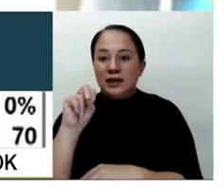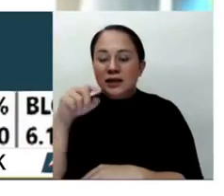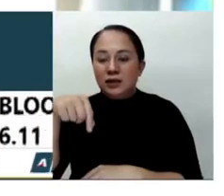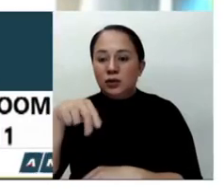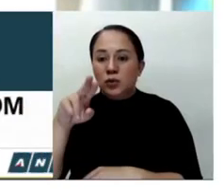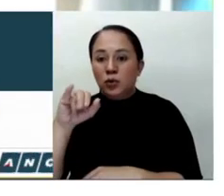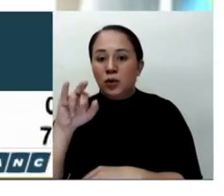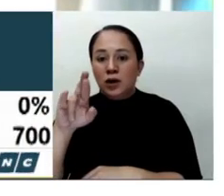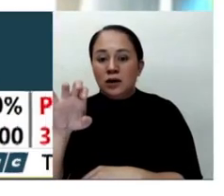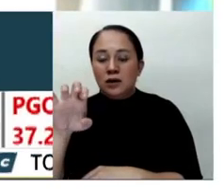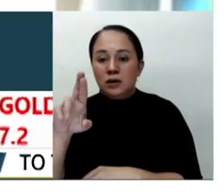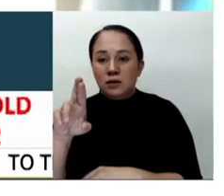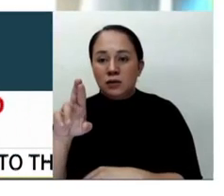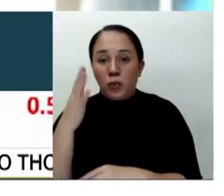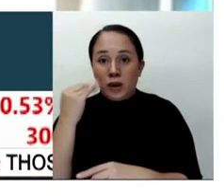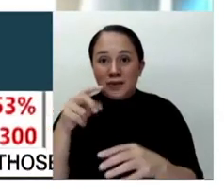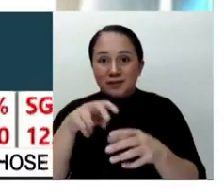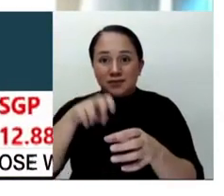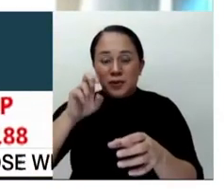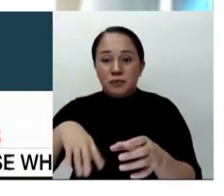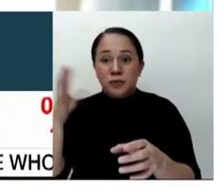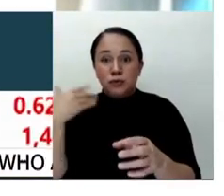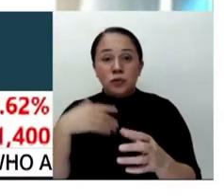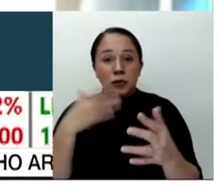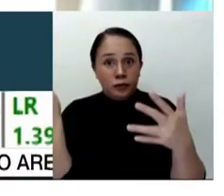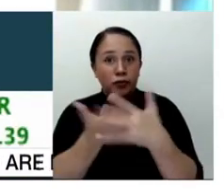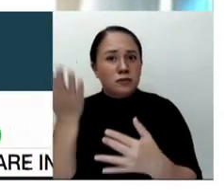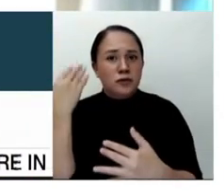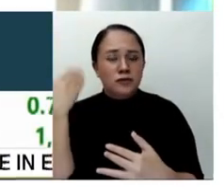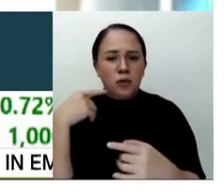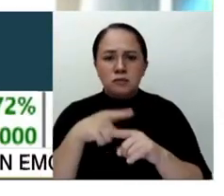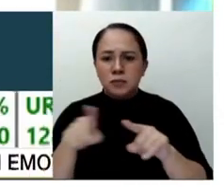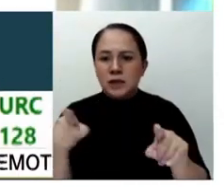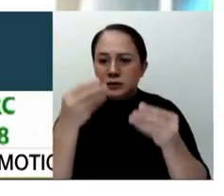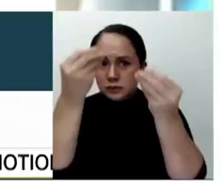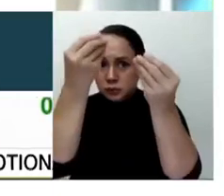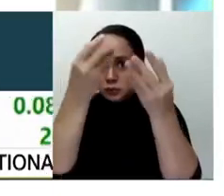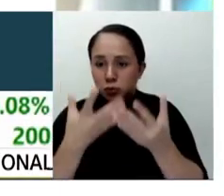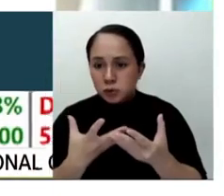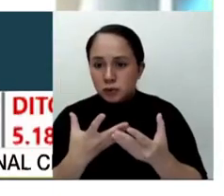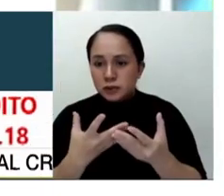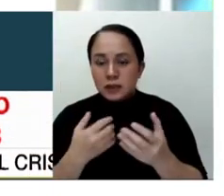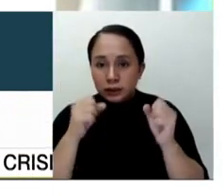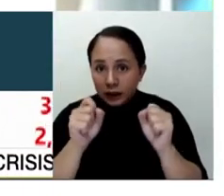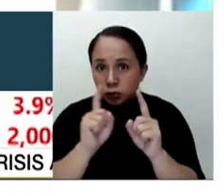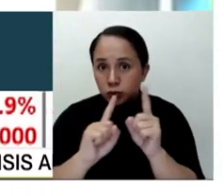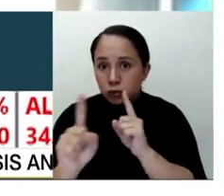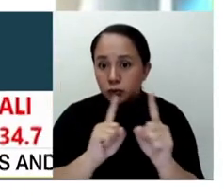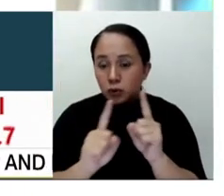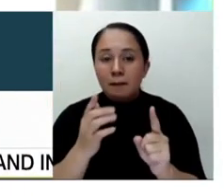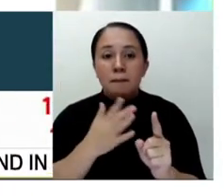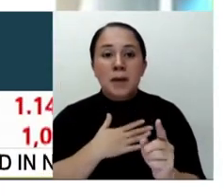libel. Apo. Nag-file ako sa kanila. Pero nung sinabi nila, can we talk, sabi ko, ang request